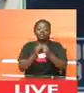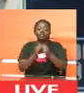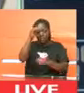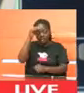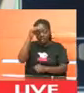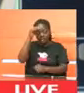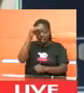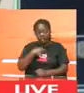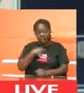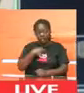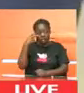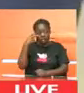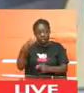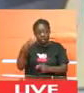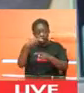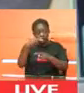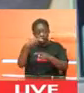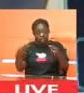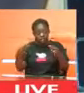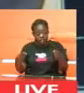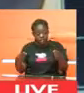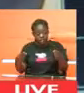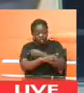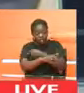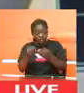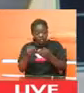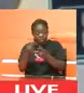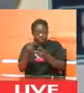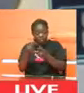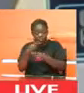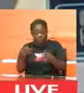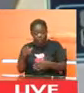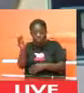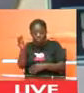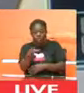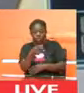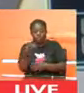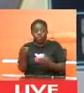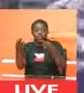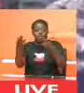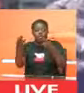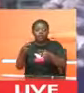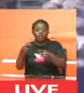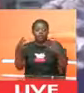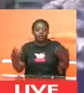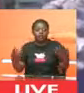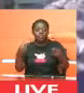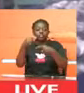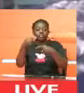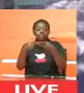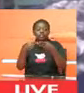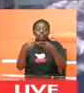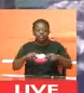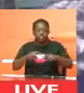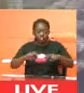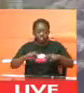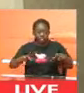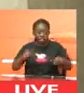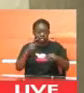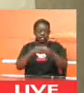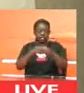bakwatidwa lubona ku kamera ngabasokola sente mu sefu ya loji eranga bino byo nabaddewo bagenda maso nokole chikwe kweto